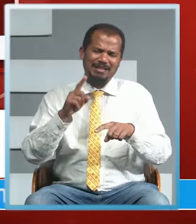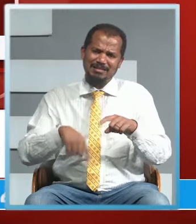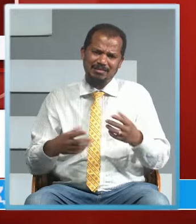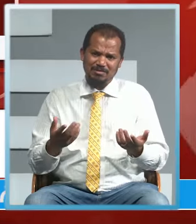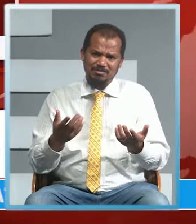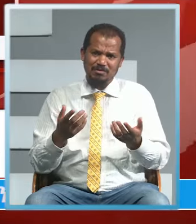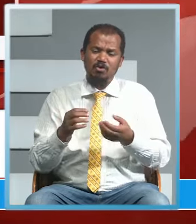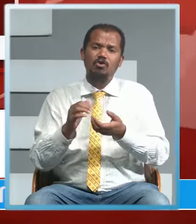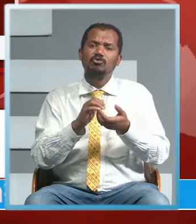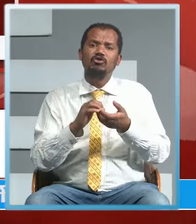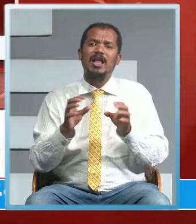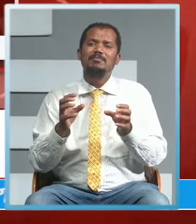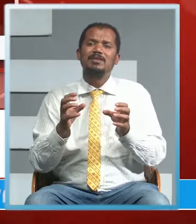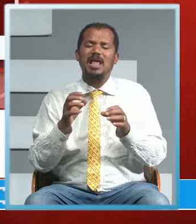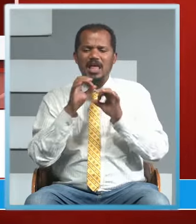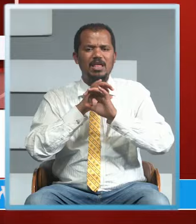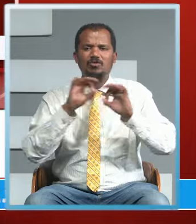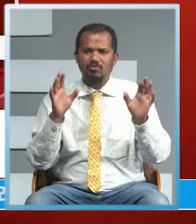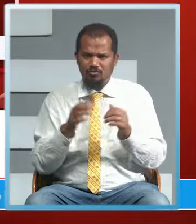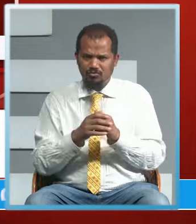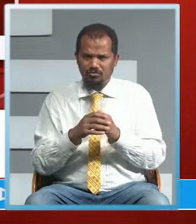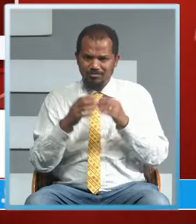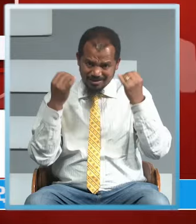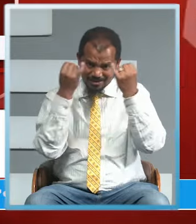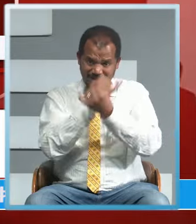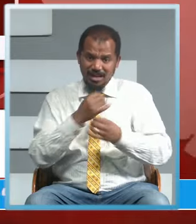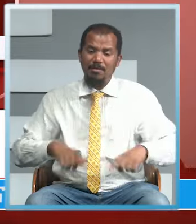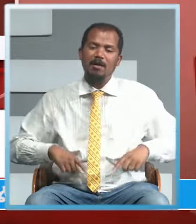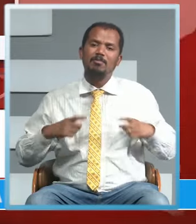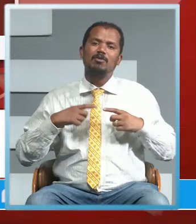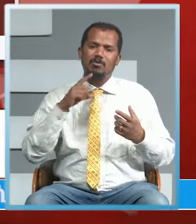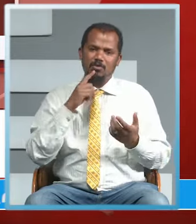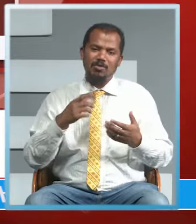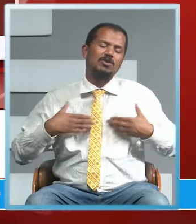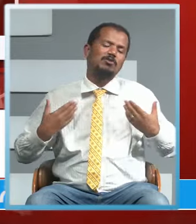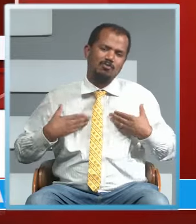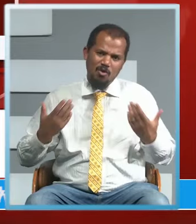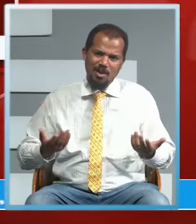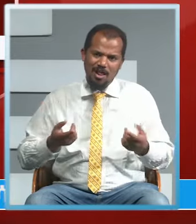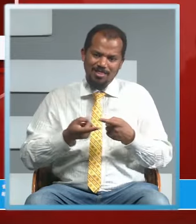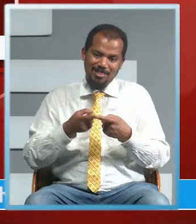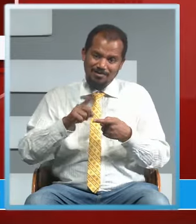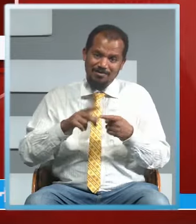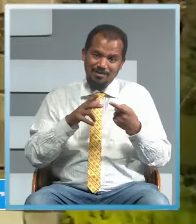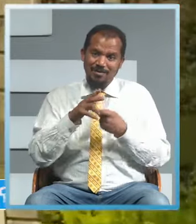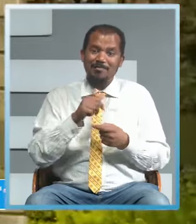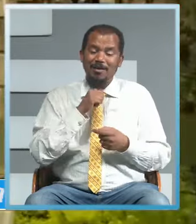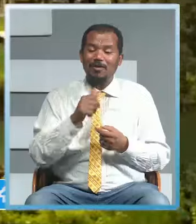ያደርግሻል። ሶሻል ሚዲያ የሚባል ነገሮች በቃ የሉም ማለት ነው። እኛ ላይ በጨለማ መኖር ማለት ነው። ላይ ደስ ብሎናል። እንግዲህ ተመልሰው የማይቋረጥ ከሆነ